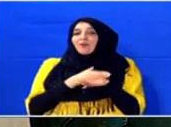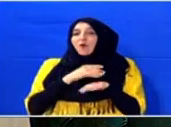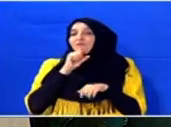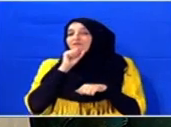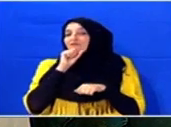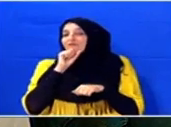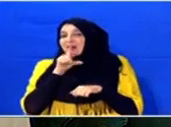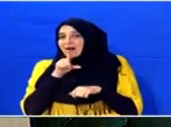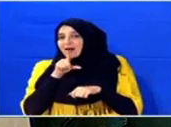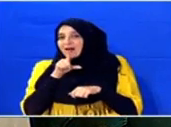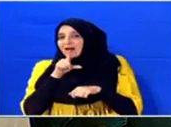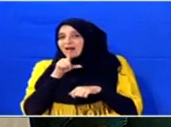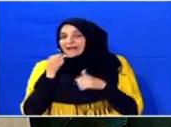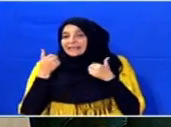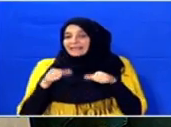الزهراء